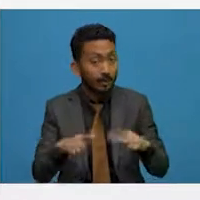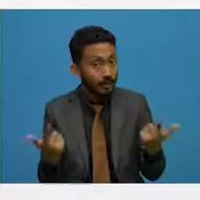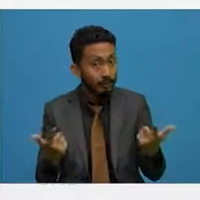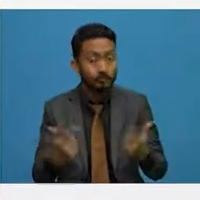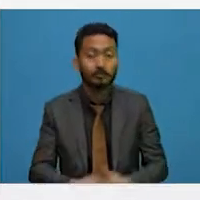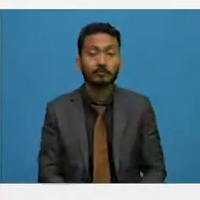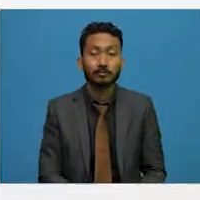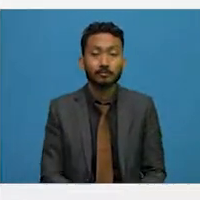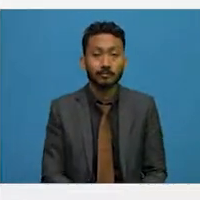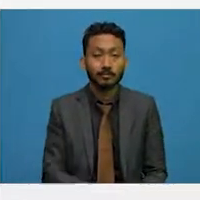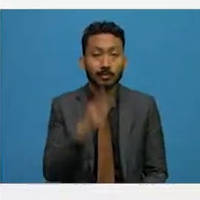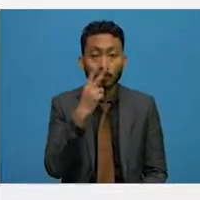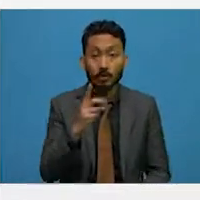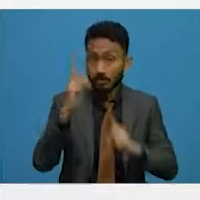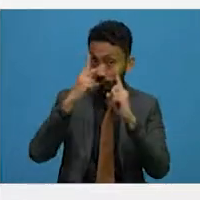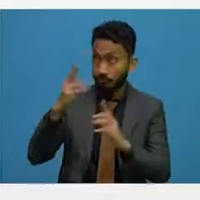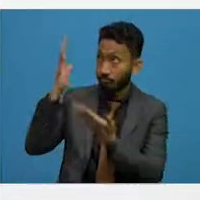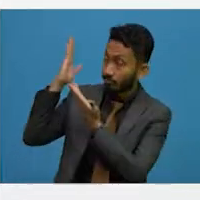prinsip asas multimedia.